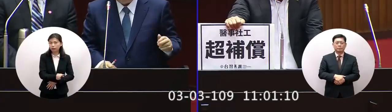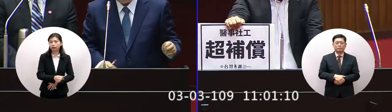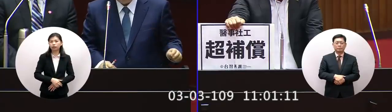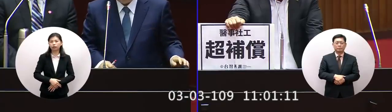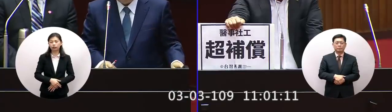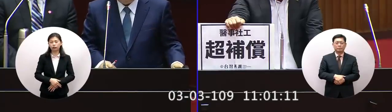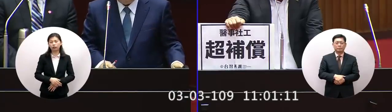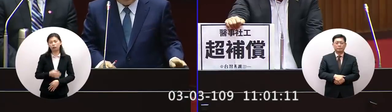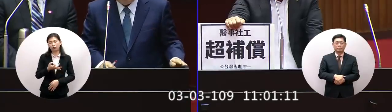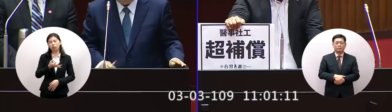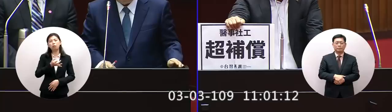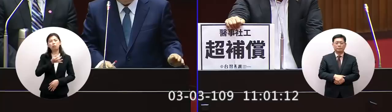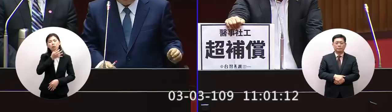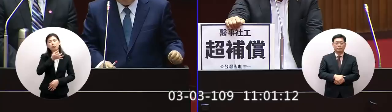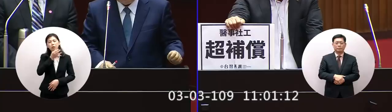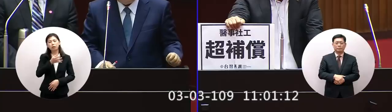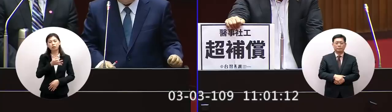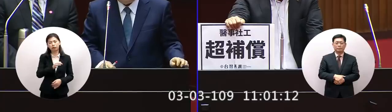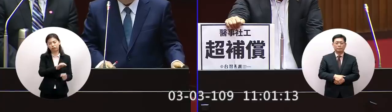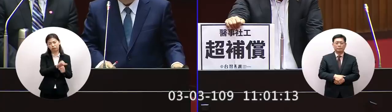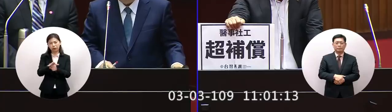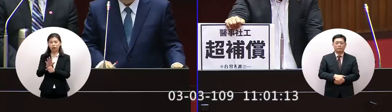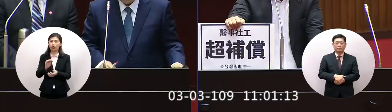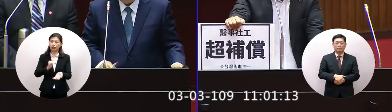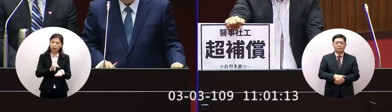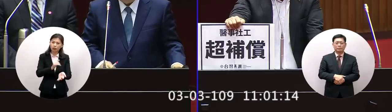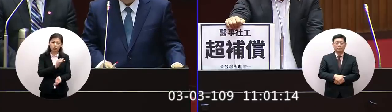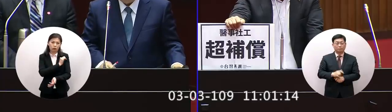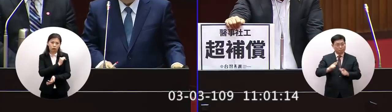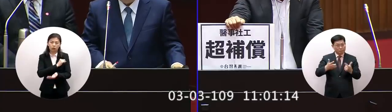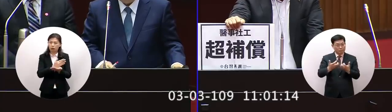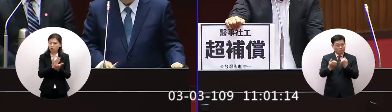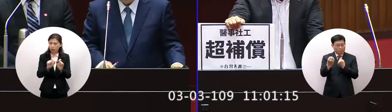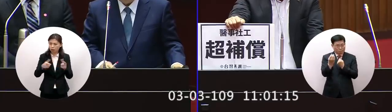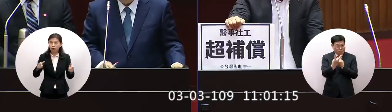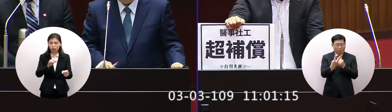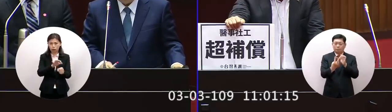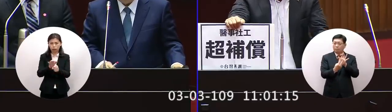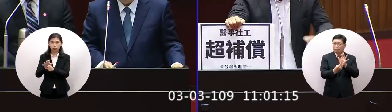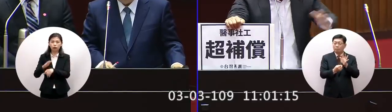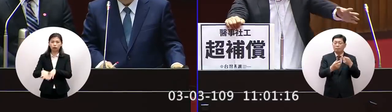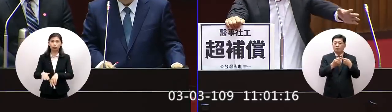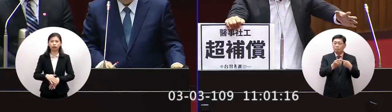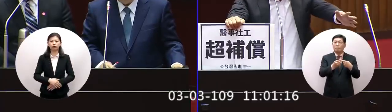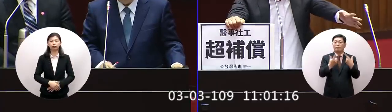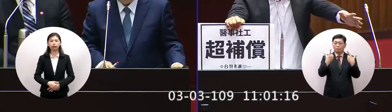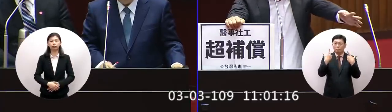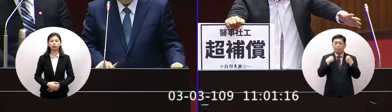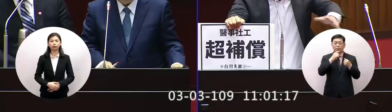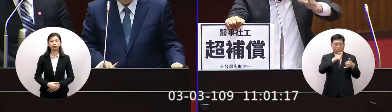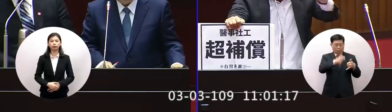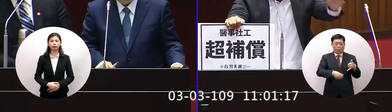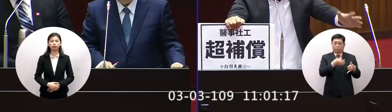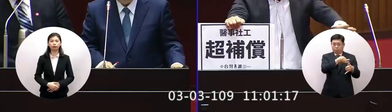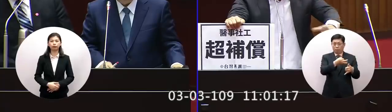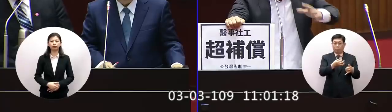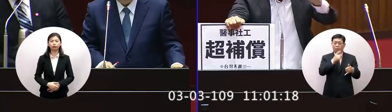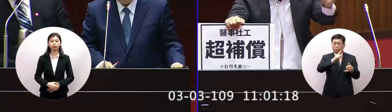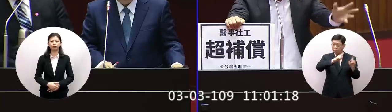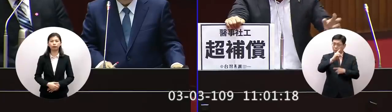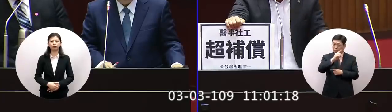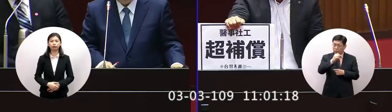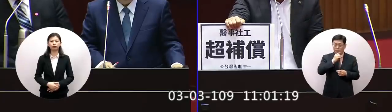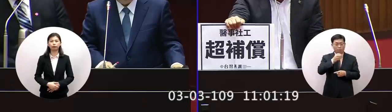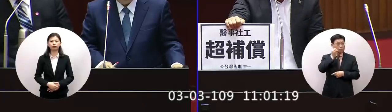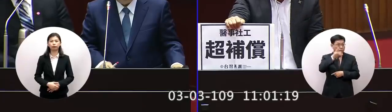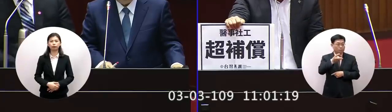们是绝对该得到的都会给。 你大概分两个部分做法啦，一个是讲啊，咱就直接给个人吼，是啥物一工10000